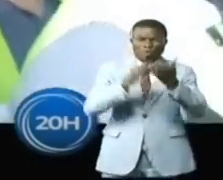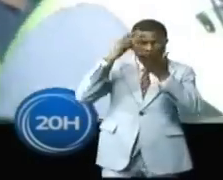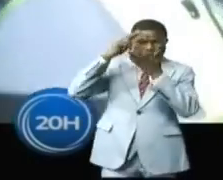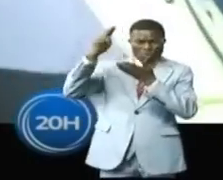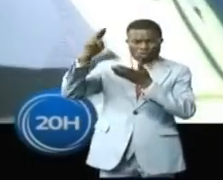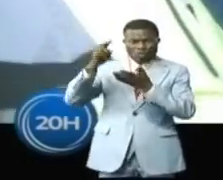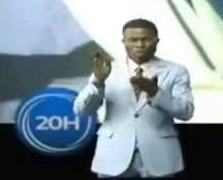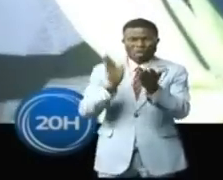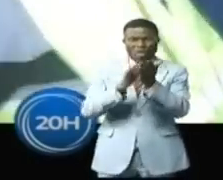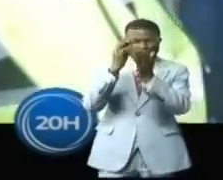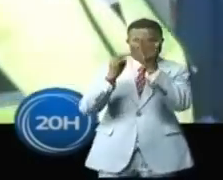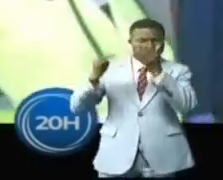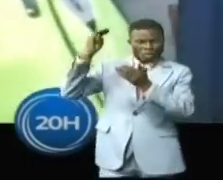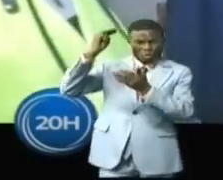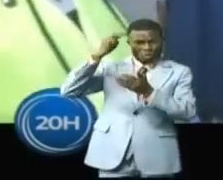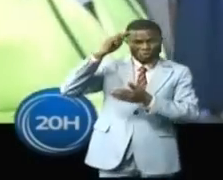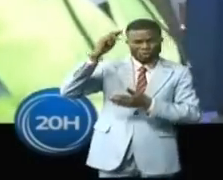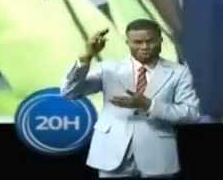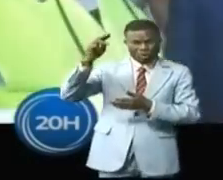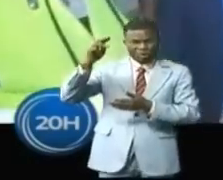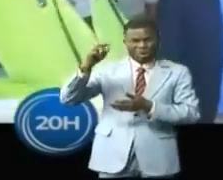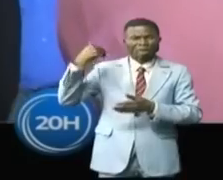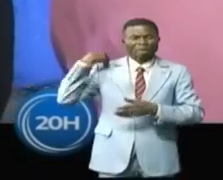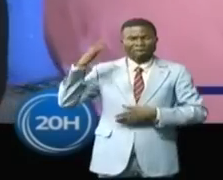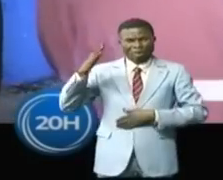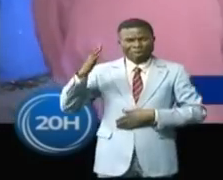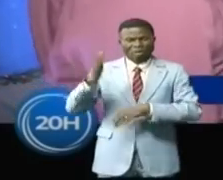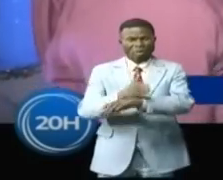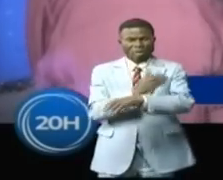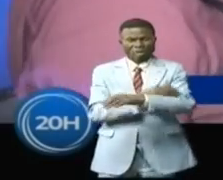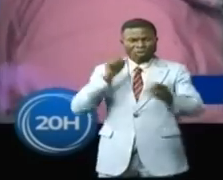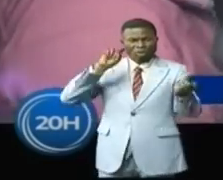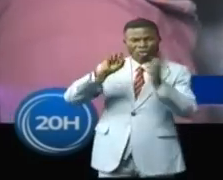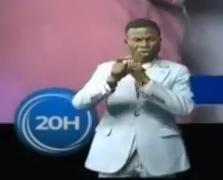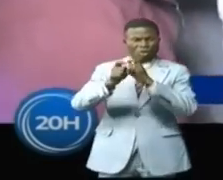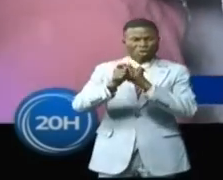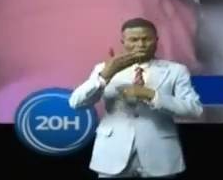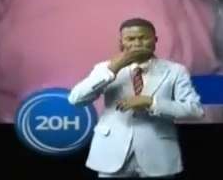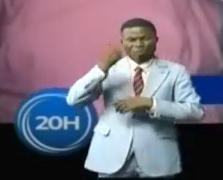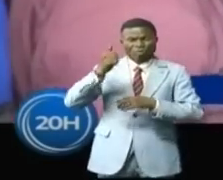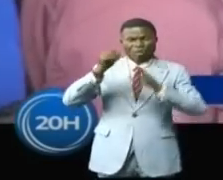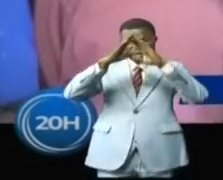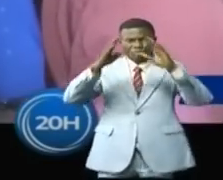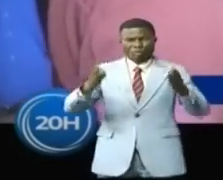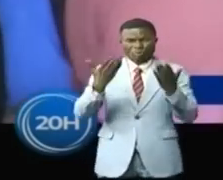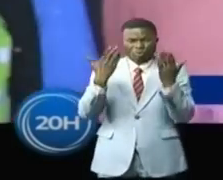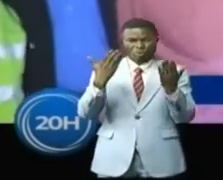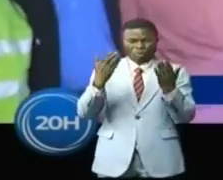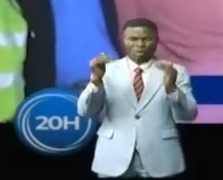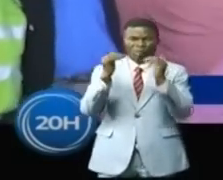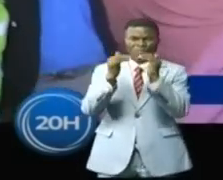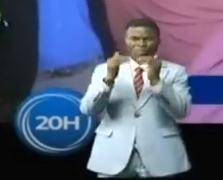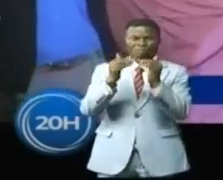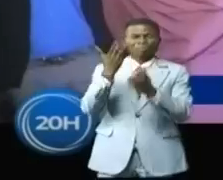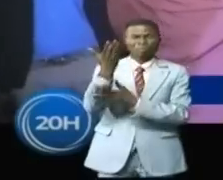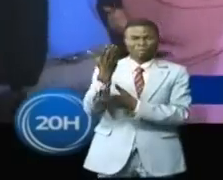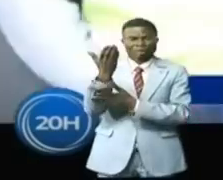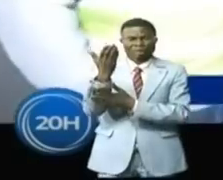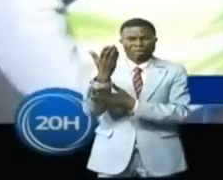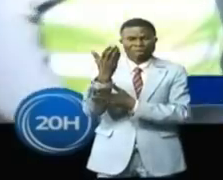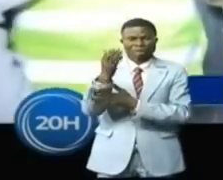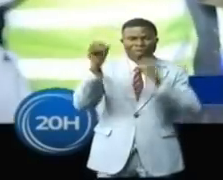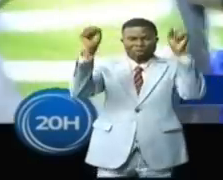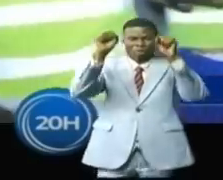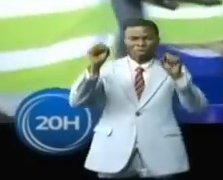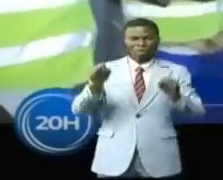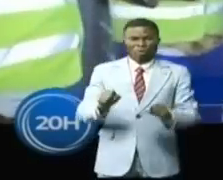instituts supérieurs officiels dans leur marche vers la modernisation de leurs infrastructures, conformément aux exigences du